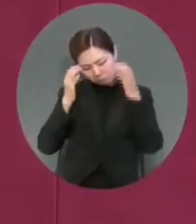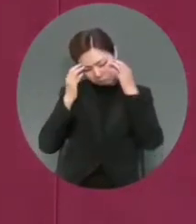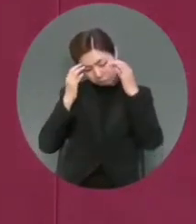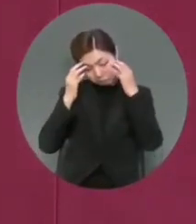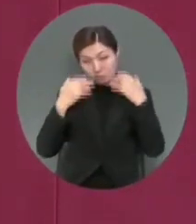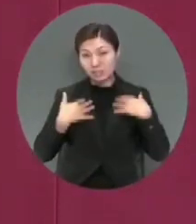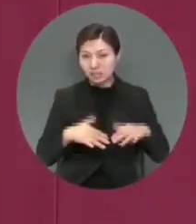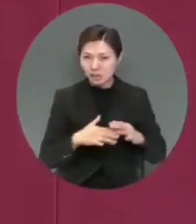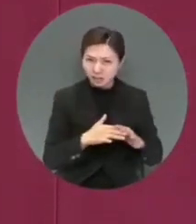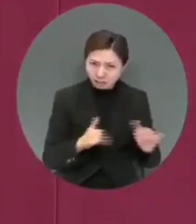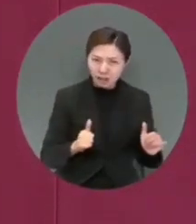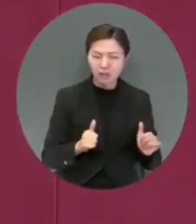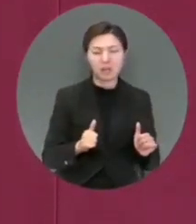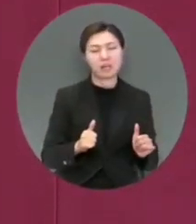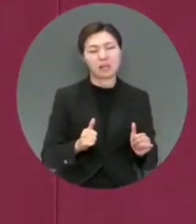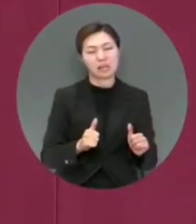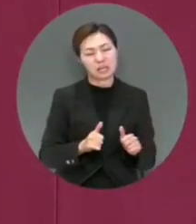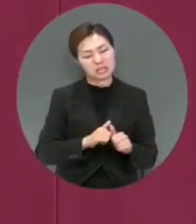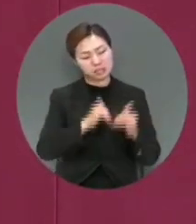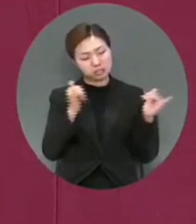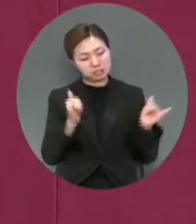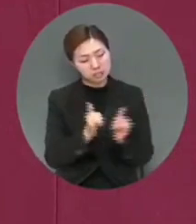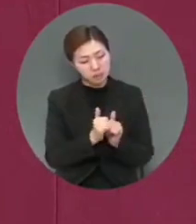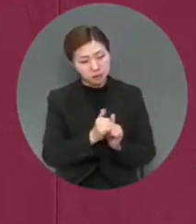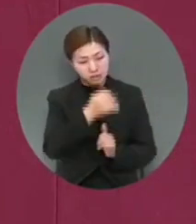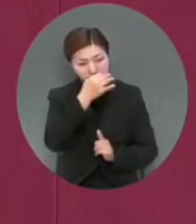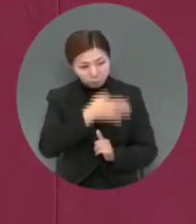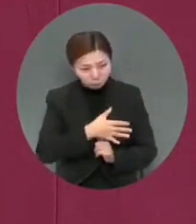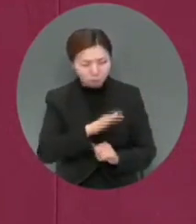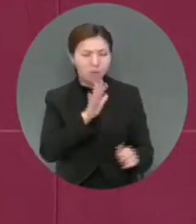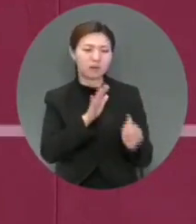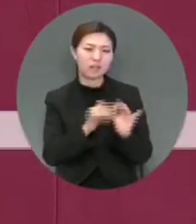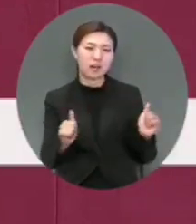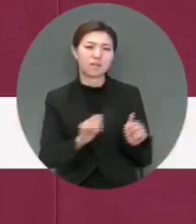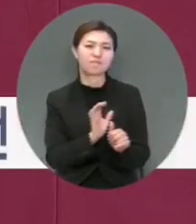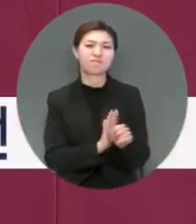취약계층, 사회적 약자를 더욱 두텁게